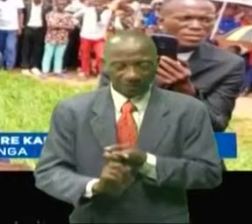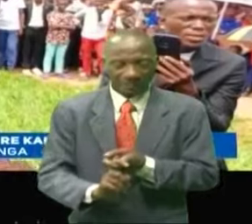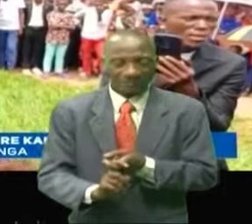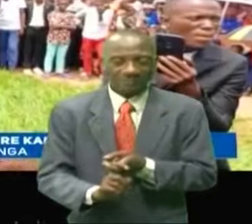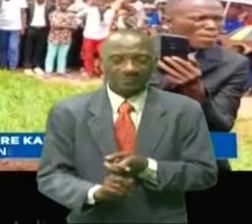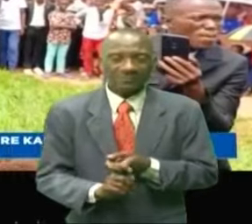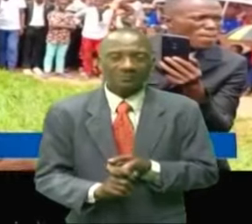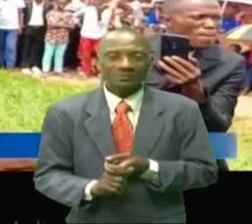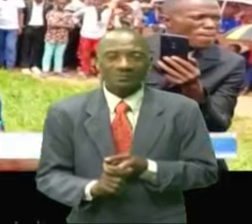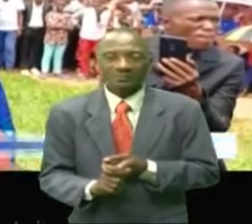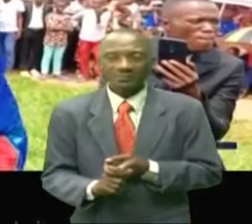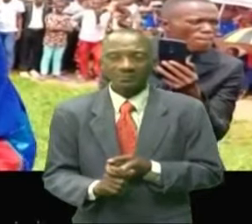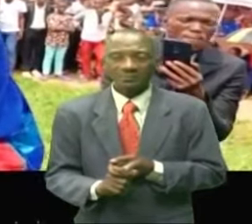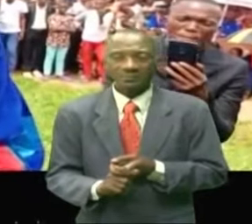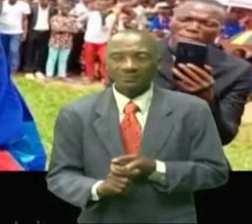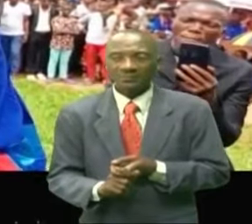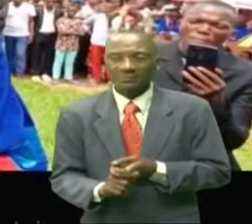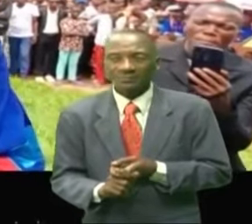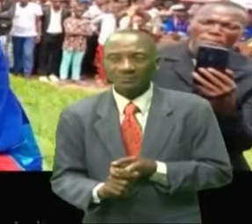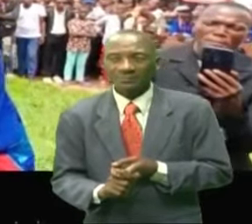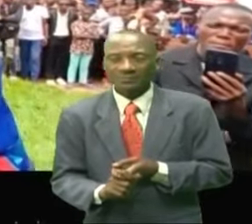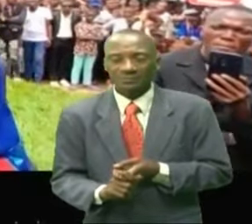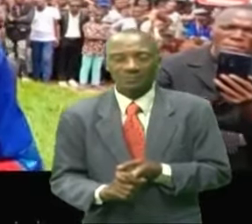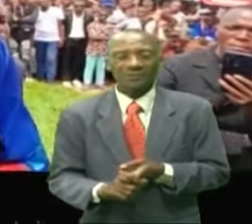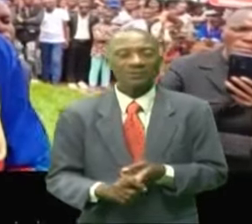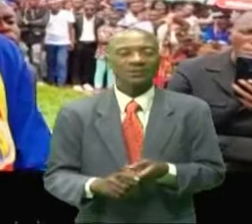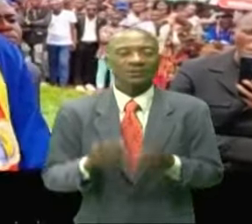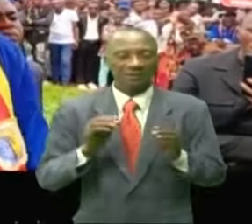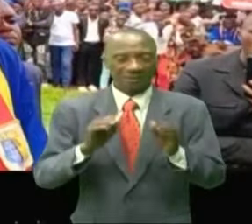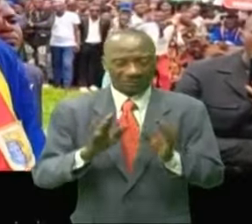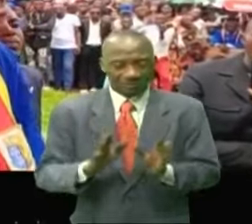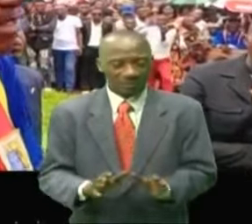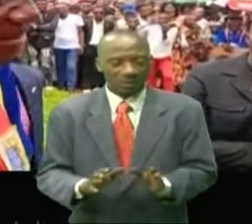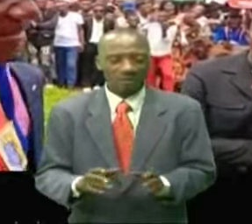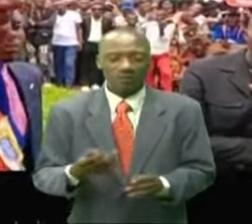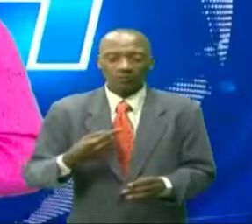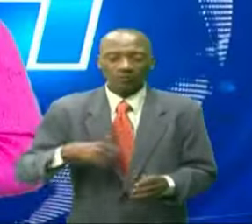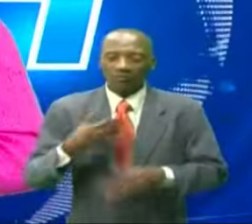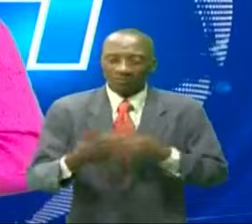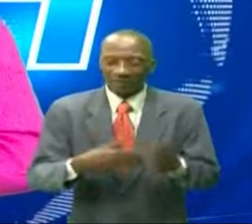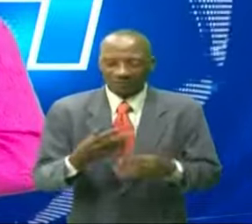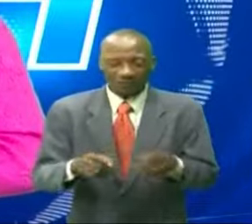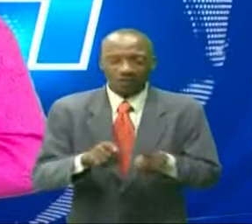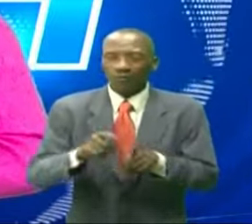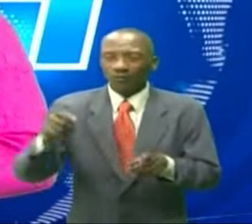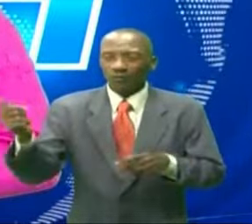Nos étudiants qui sont allés ailleurs se sont distingués.